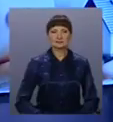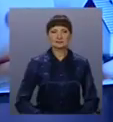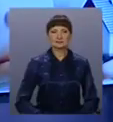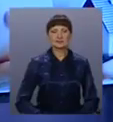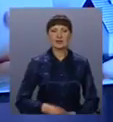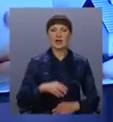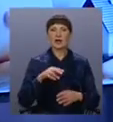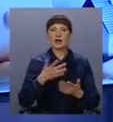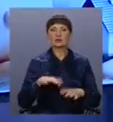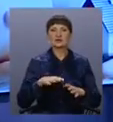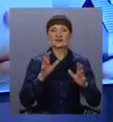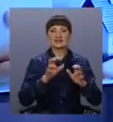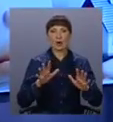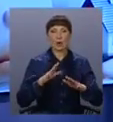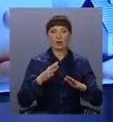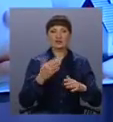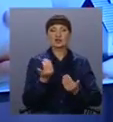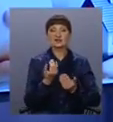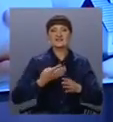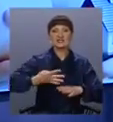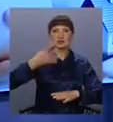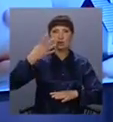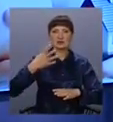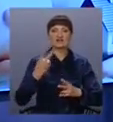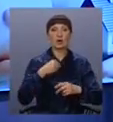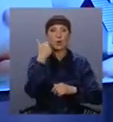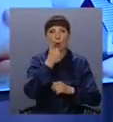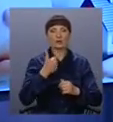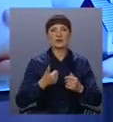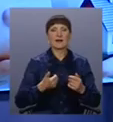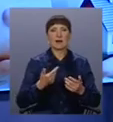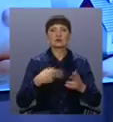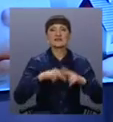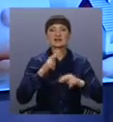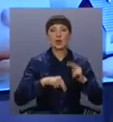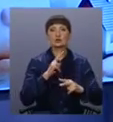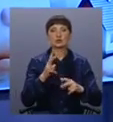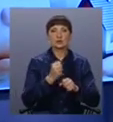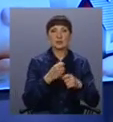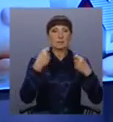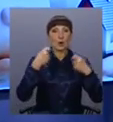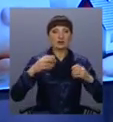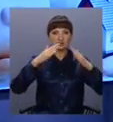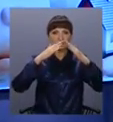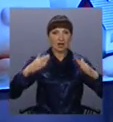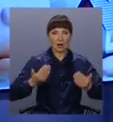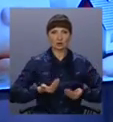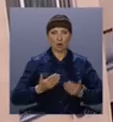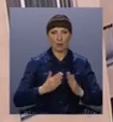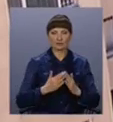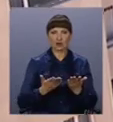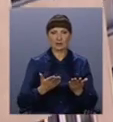мансарда вне закона жильцы одной из высоток в алматы и второй год разбираются с застройщиком который продал чердак под жилое помещение